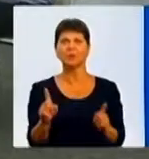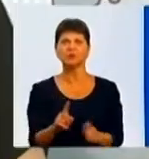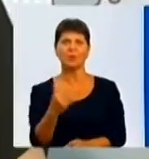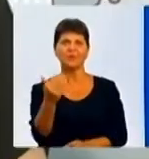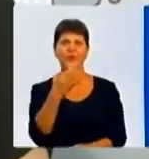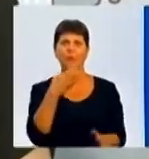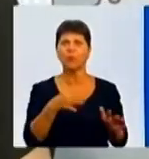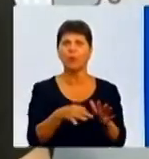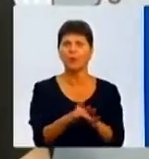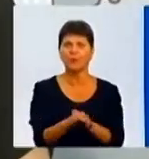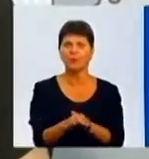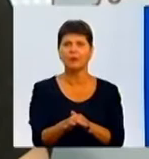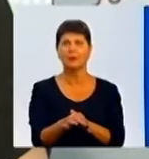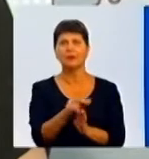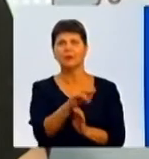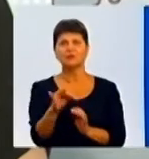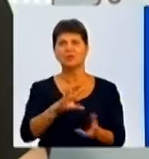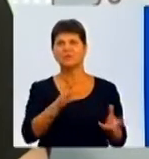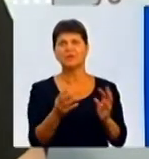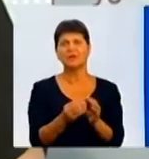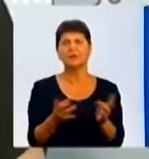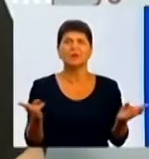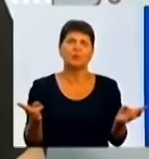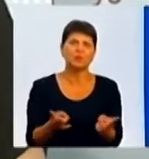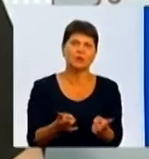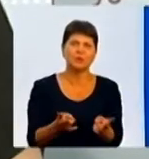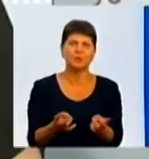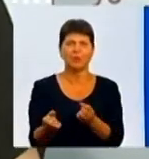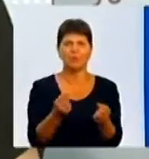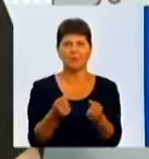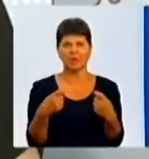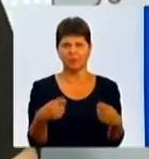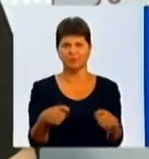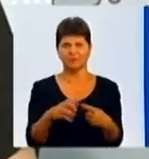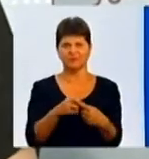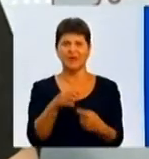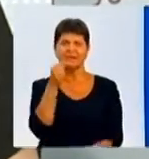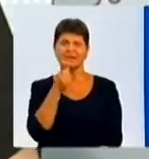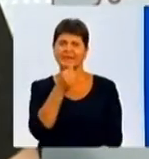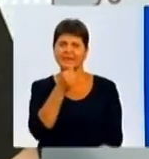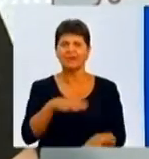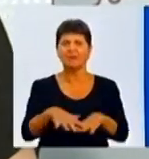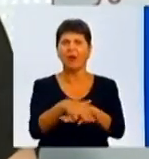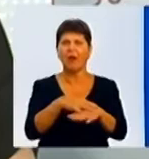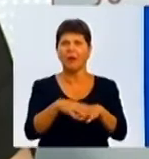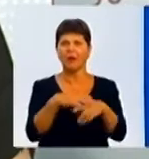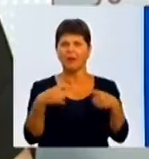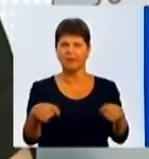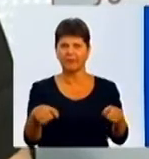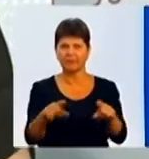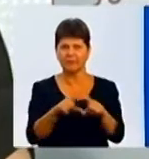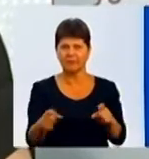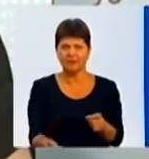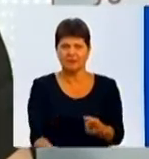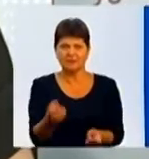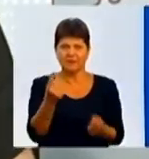як взагалі, чи потрібно якимось чином боротися з продажем грибів стихійних на стихійних ринках? Тому що з'явилося їх